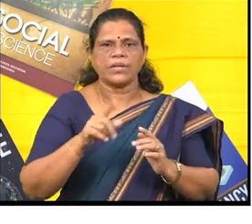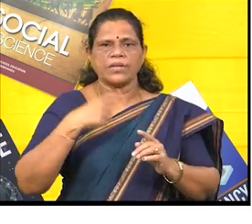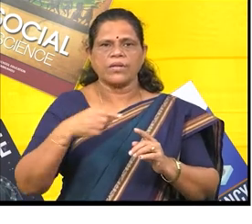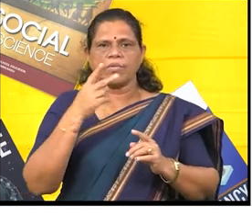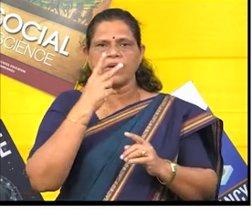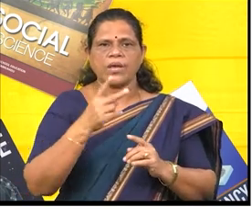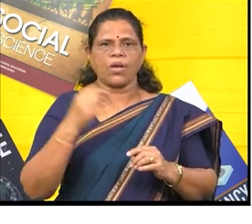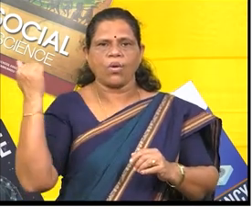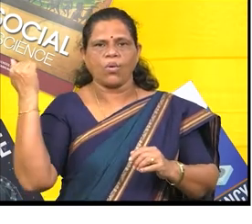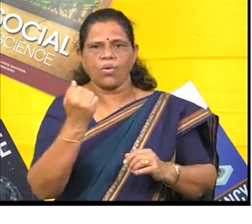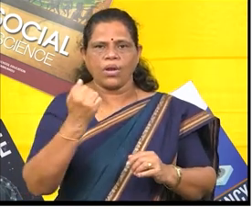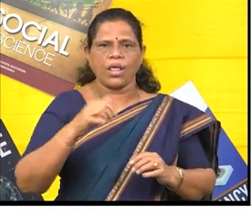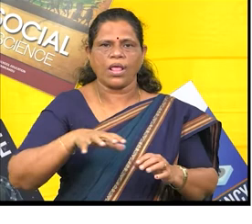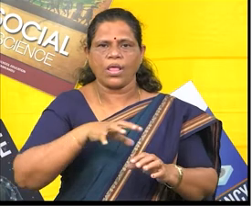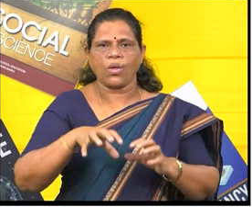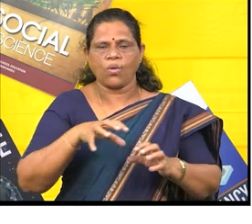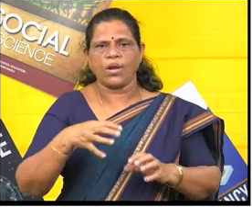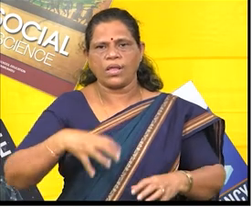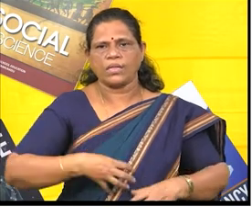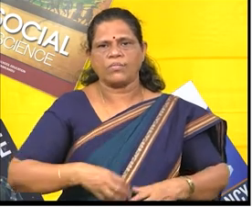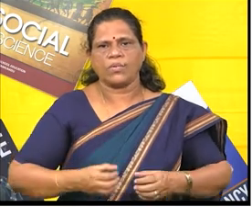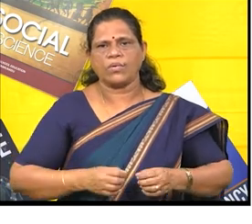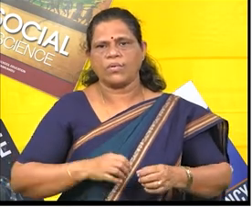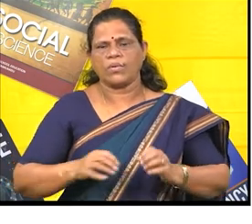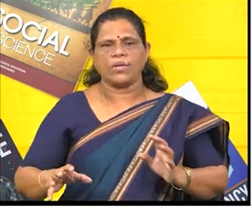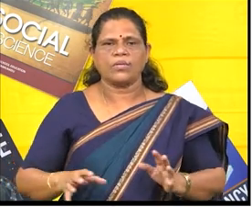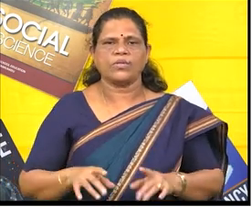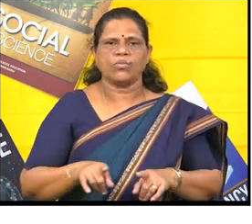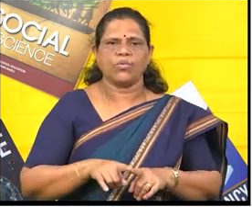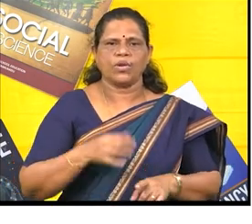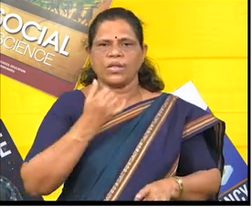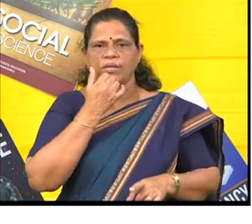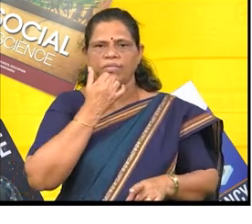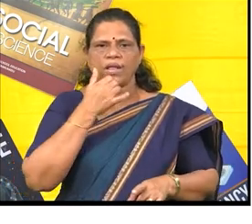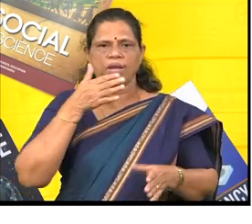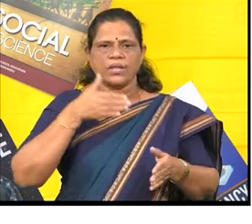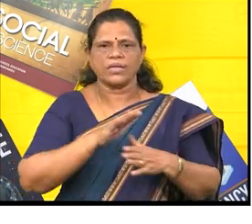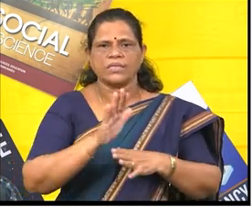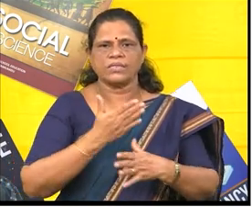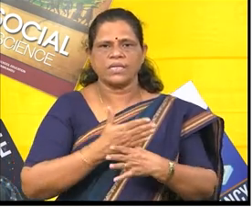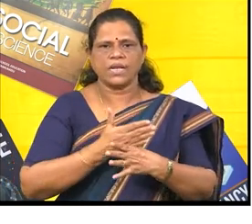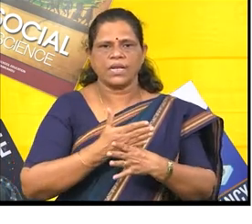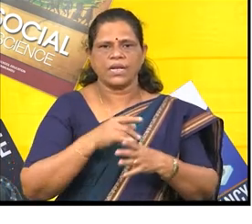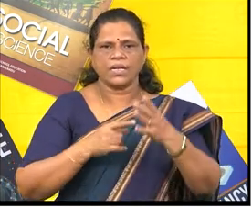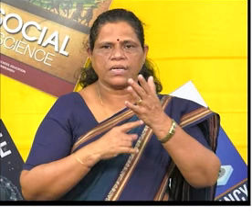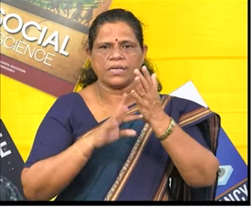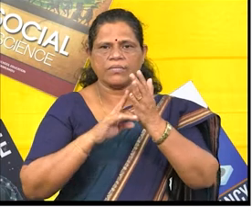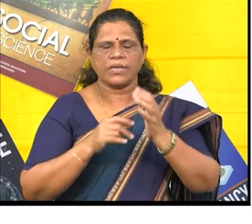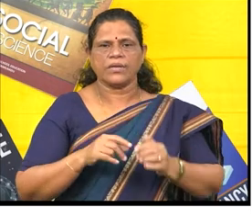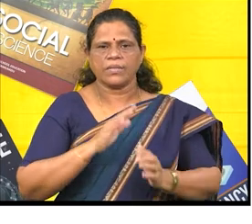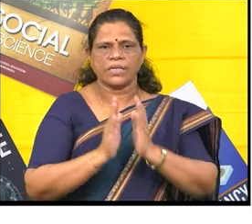பார்க்குறோம், கொலை, கொள்ளை, திருட்டு, கற்பழிப்பு என்ற இது போன்ற குற்ற செயல்கள் நிறைய நம்ம